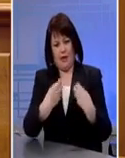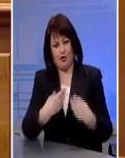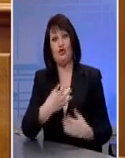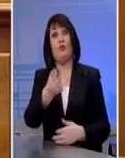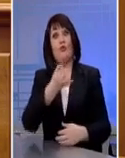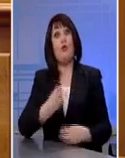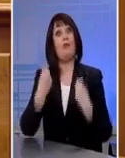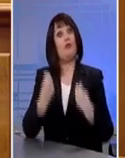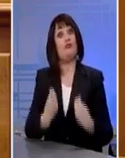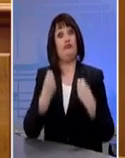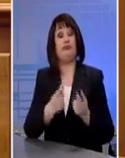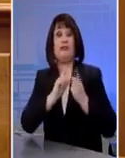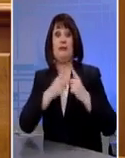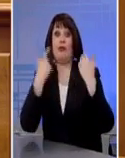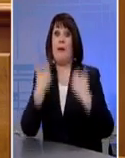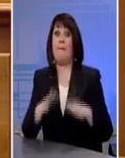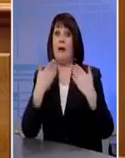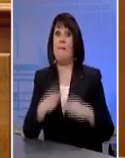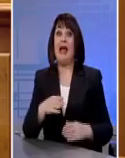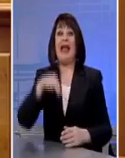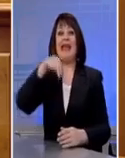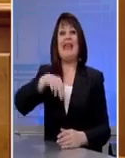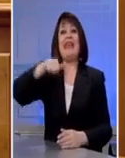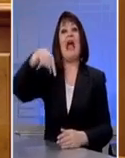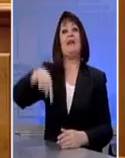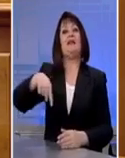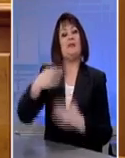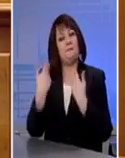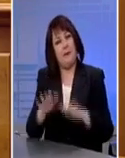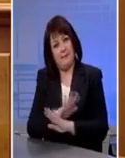μια πολύ ωραία συμφωνία στο ΝΑΤΟ.